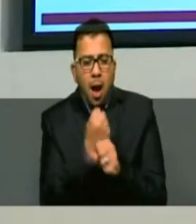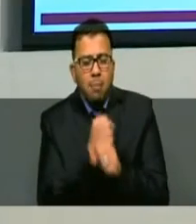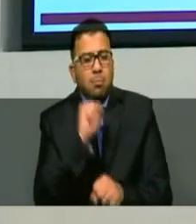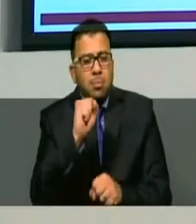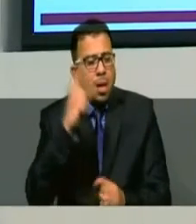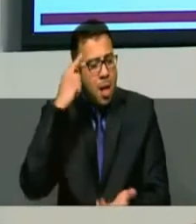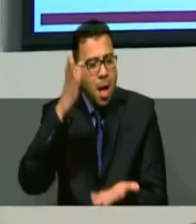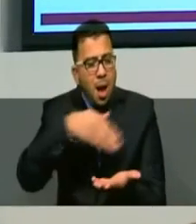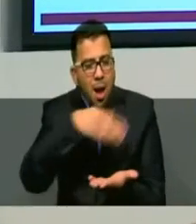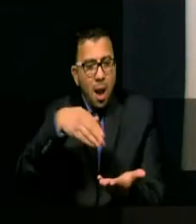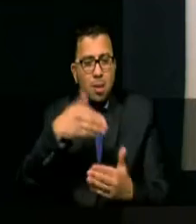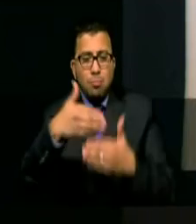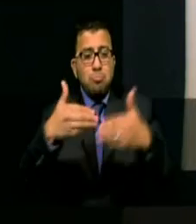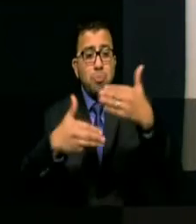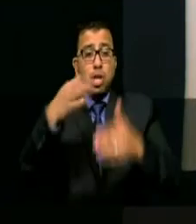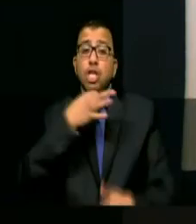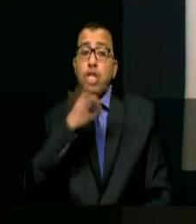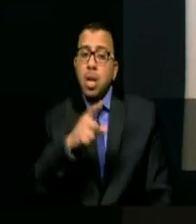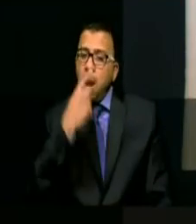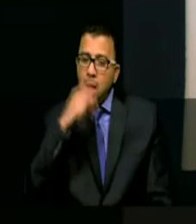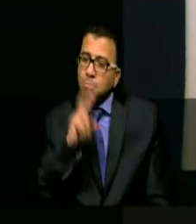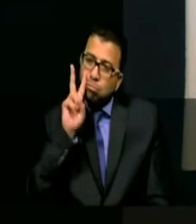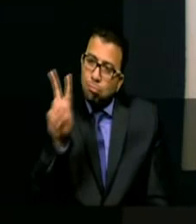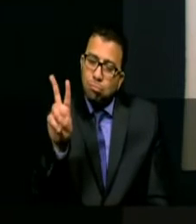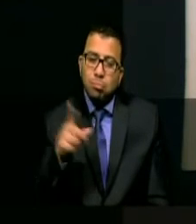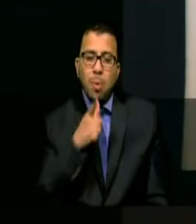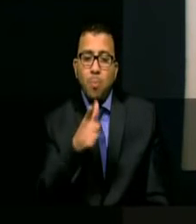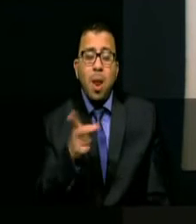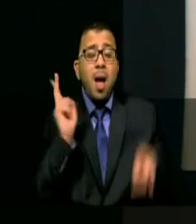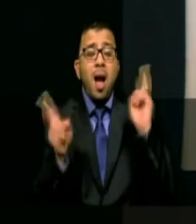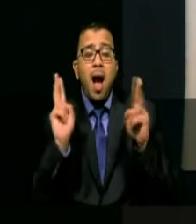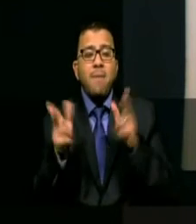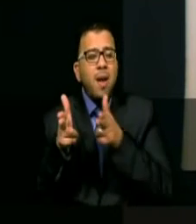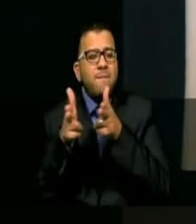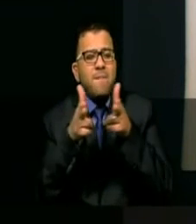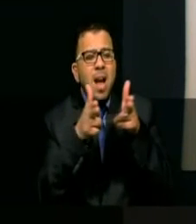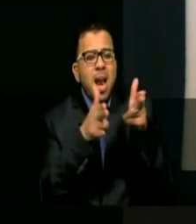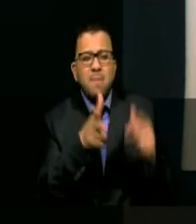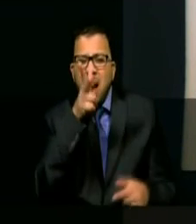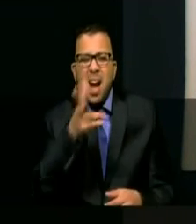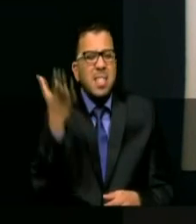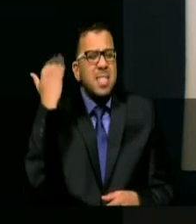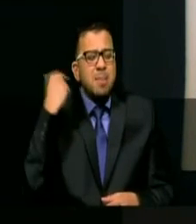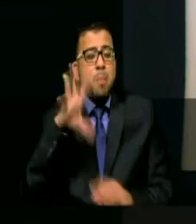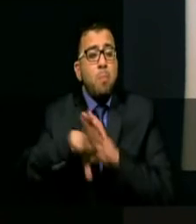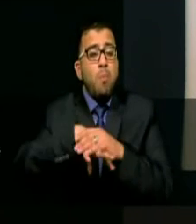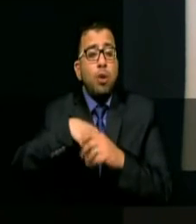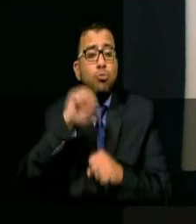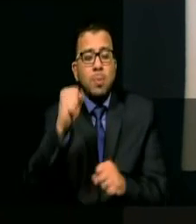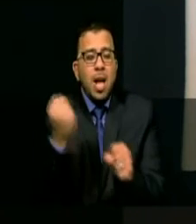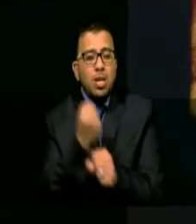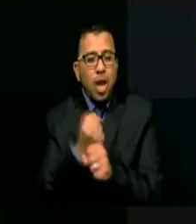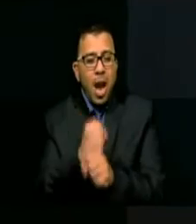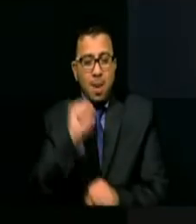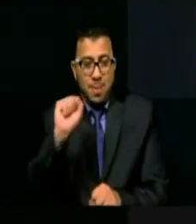المتعلقة بخطة الإعمار في الإمارة. وتم في الحفل عرض فيلم وثائقي عن أبرز مشاريع دائرة